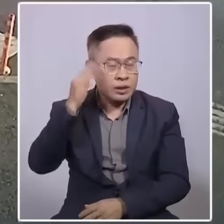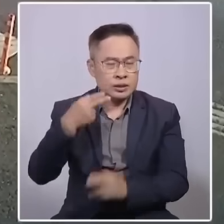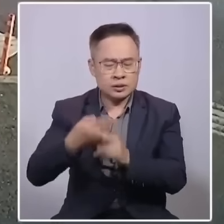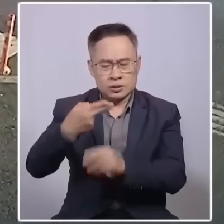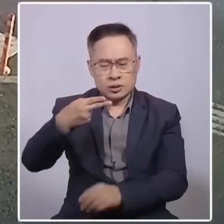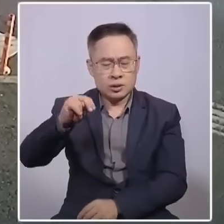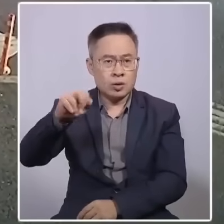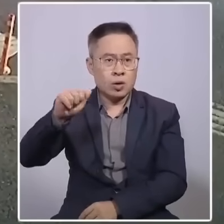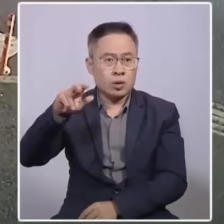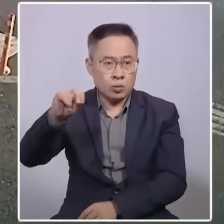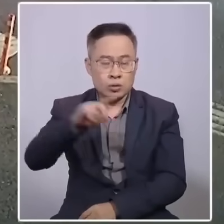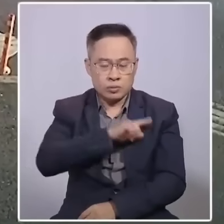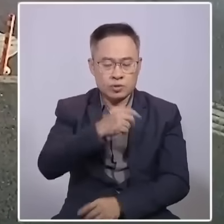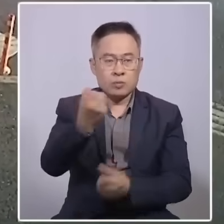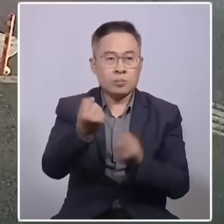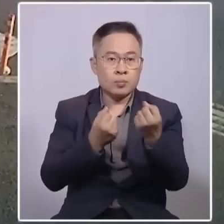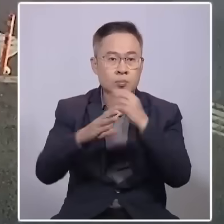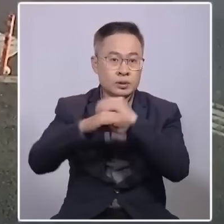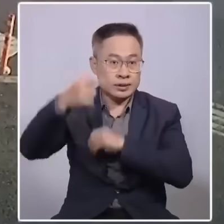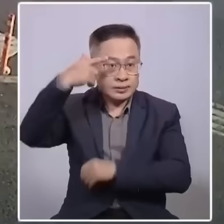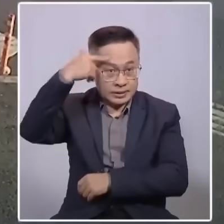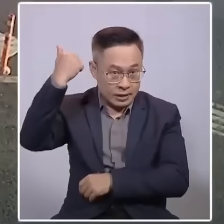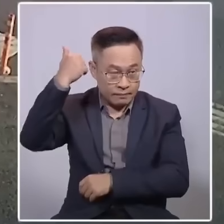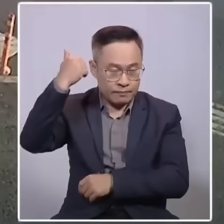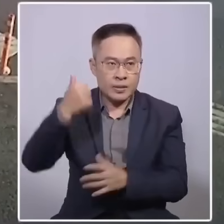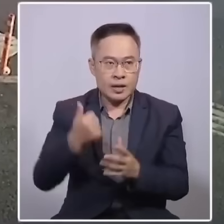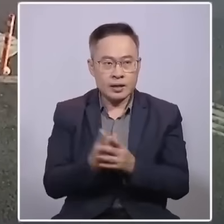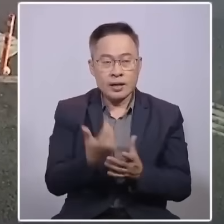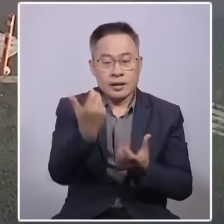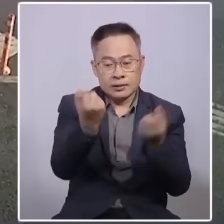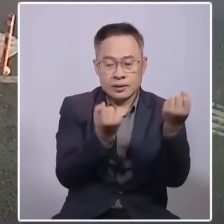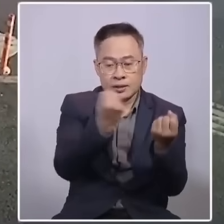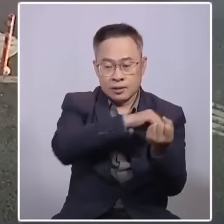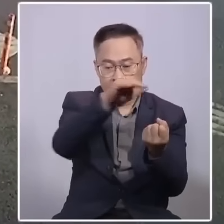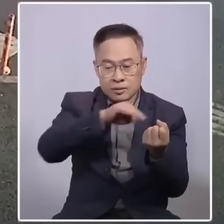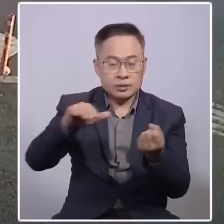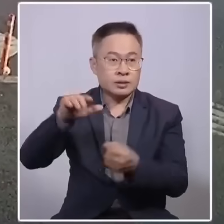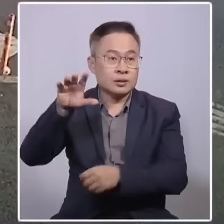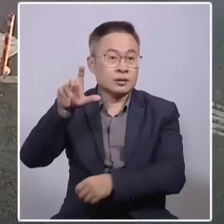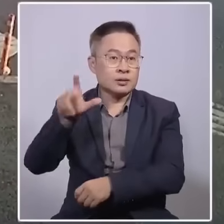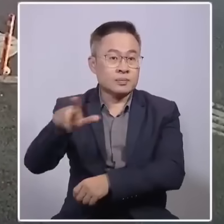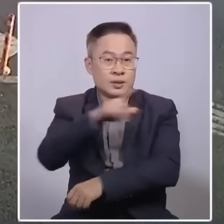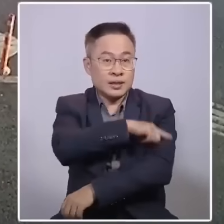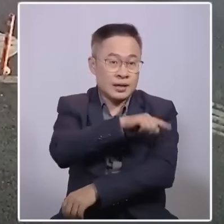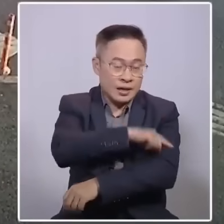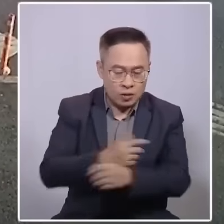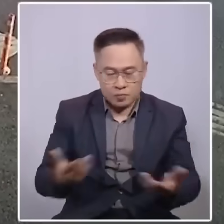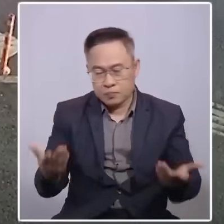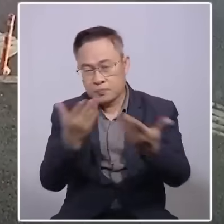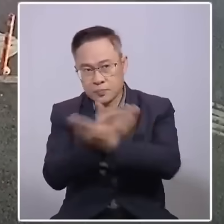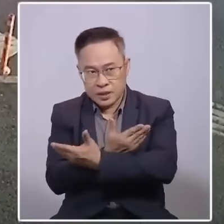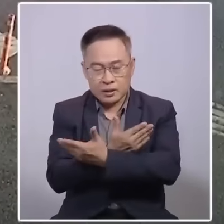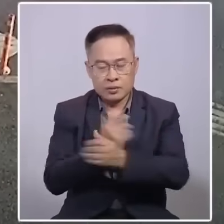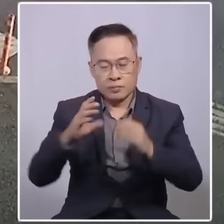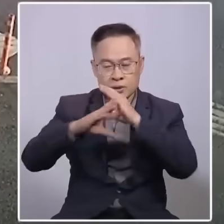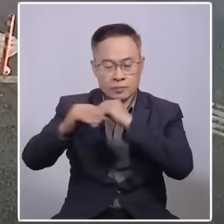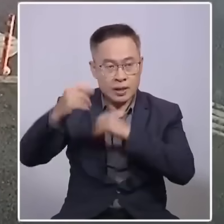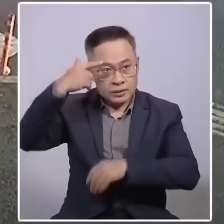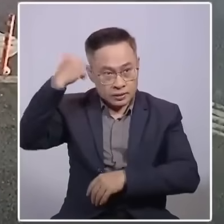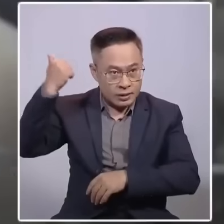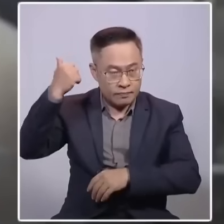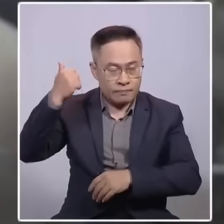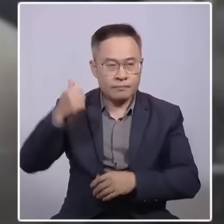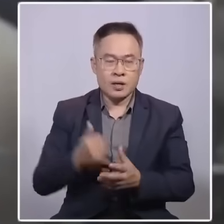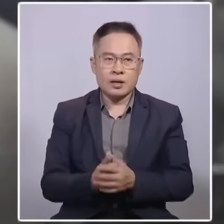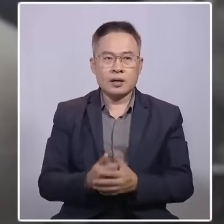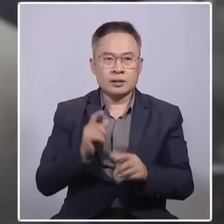แล้วก็เชื่อว่าเสียบแป้งเนี่ยตอนที่แยกกับบิ๊กกับปลอยก็มาอยู่กับหนอนนี่แหละนะคะมีการติดอาวุธร้ายแรงครบมือเลยนะคะ